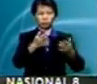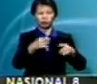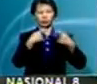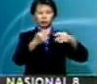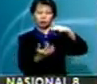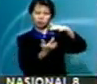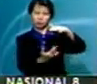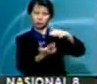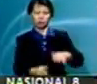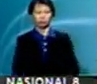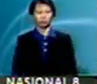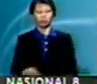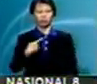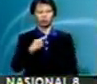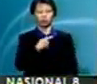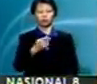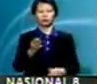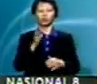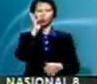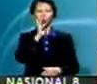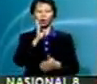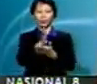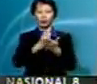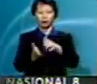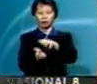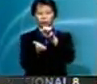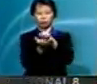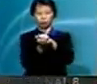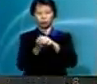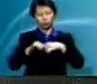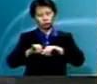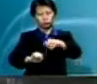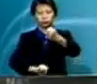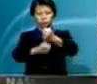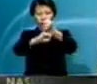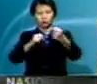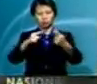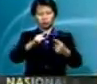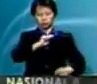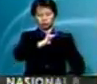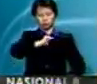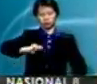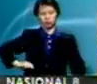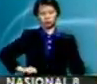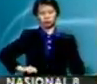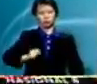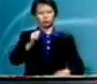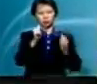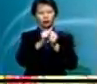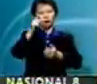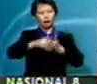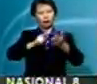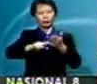lah. Kami wanita di bahagian Parlimen Puchong ini akan terus menyokong dan beri sokongan padu kepada Tuanku dengan apa